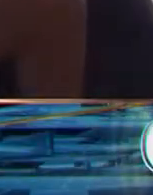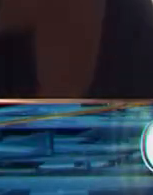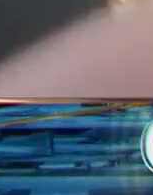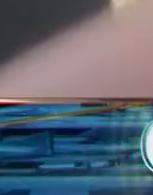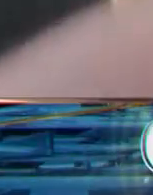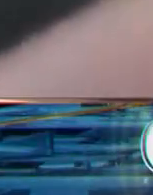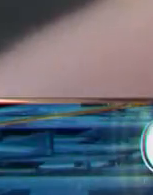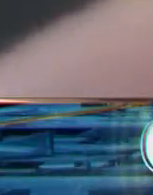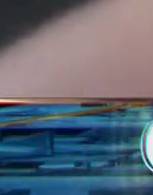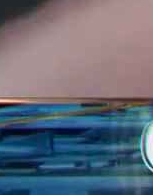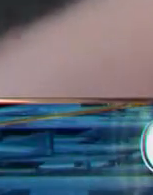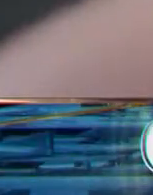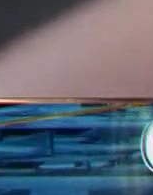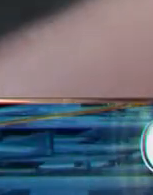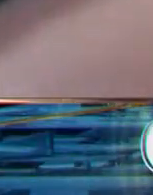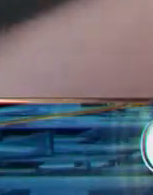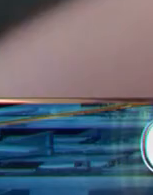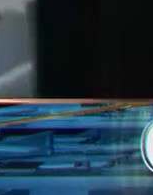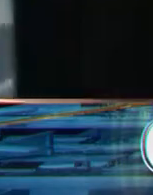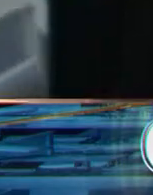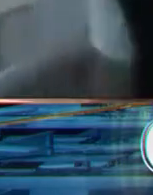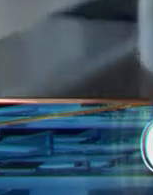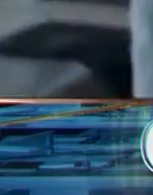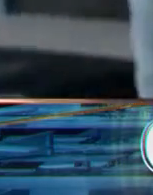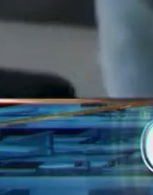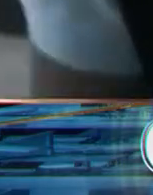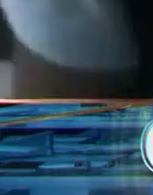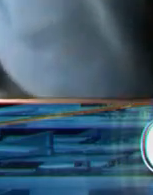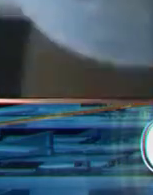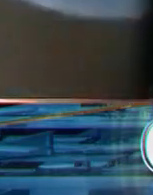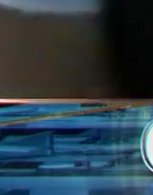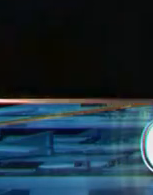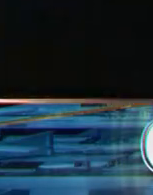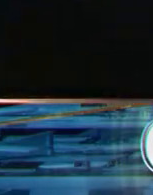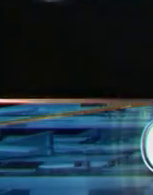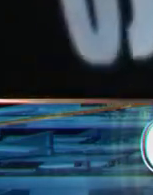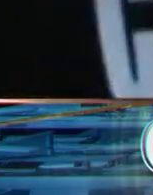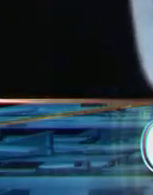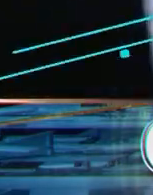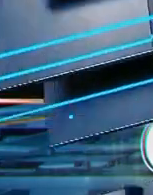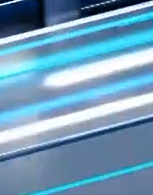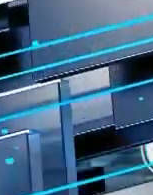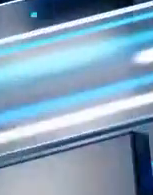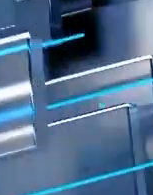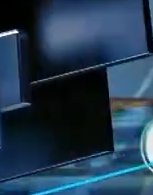Легкая нажива. Аким города Текели может лишиться своего кресла из-за коррупционного факта подчиненного.